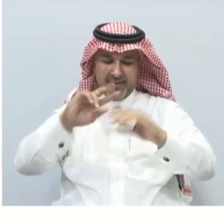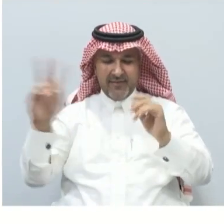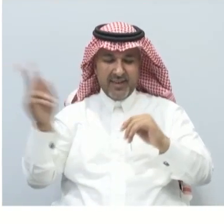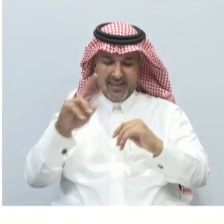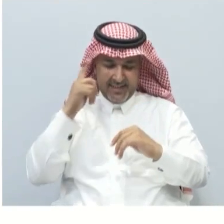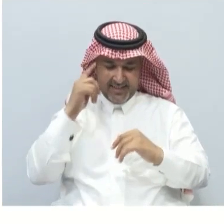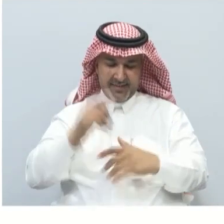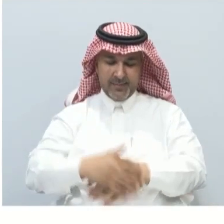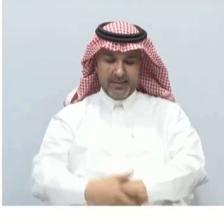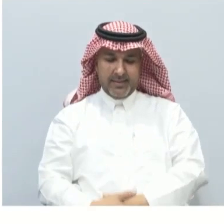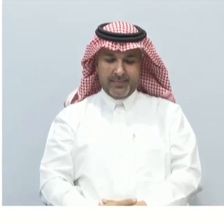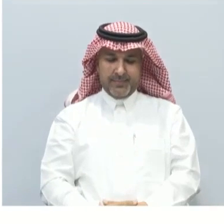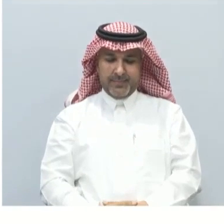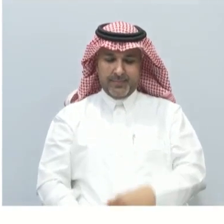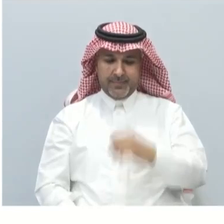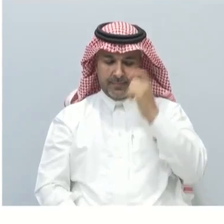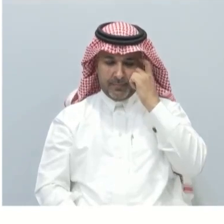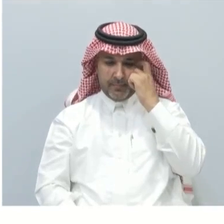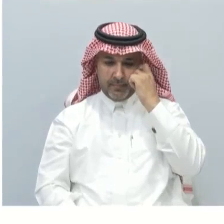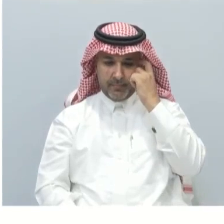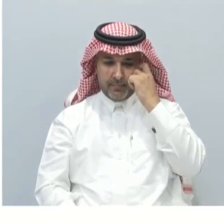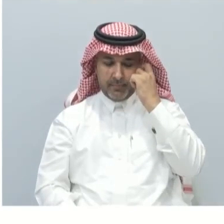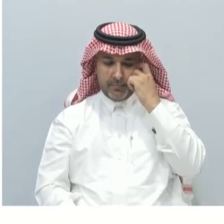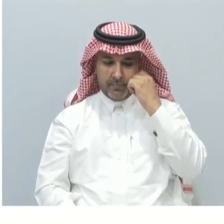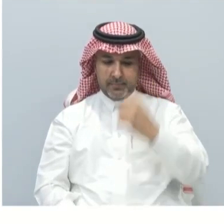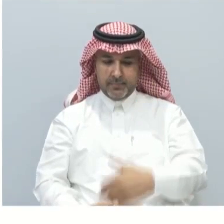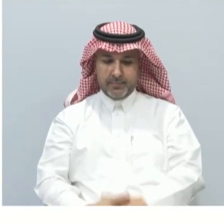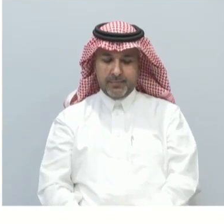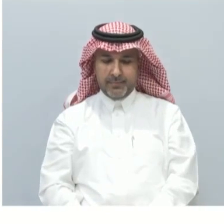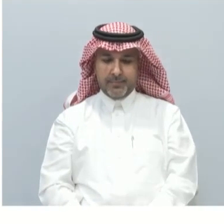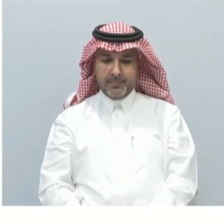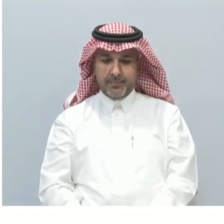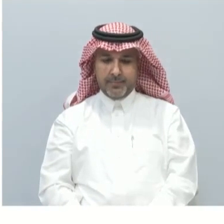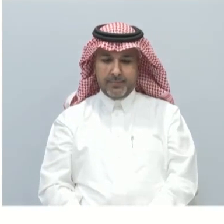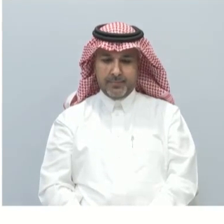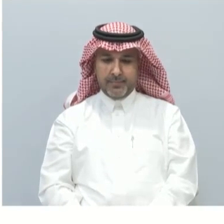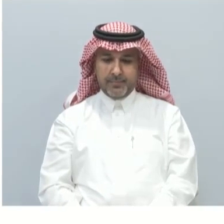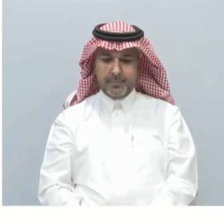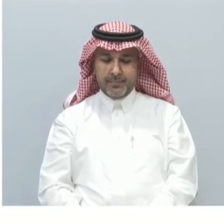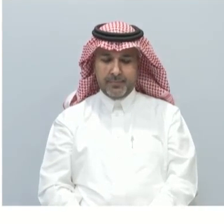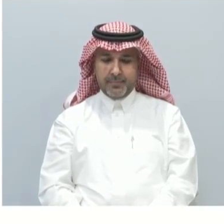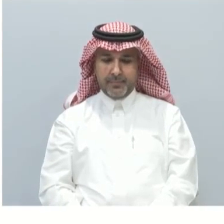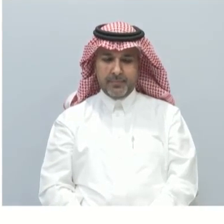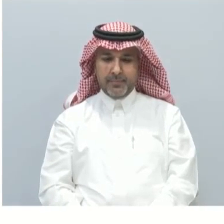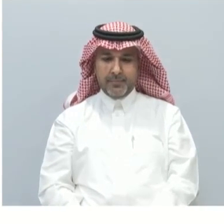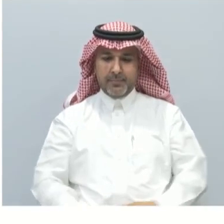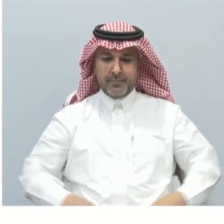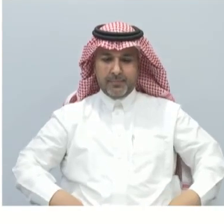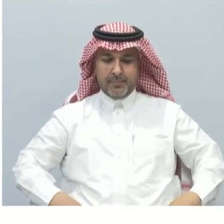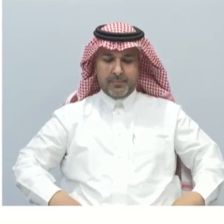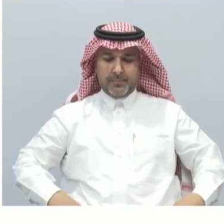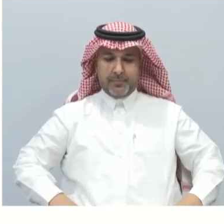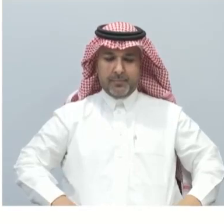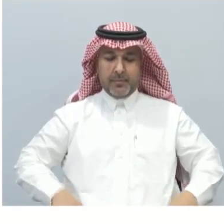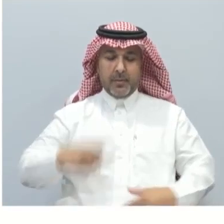الفرق ما بين المنحنيين ايضا لو حبيت اضع معادله لعامل لاضمحلال لو كانت تناقص يكون